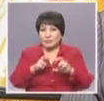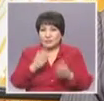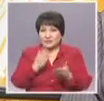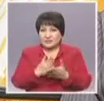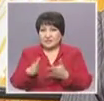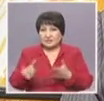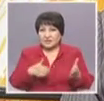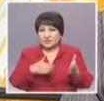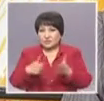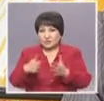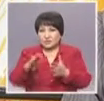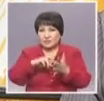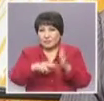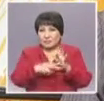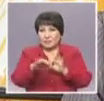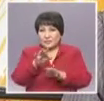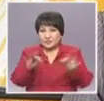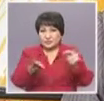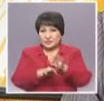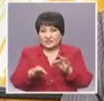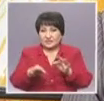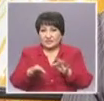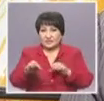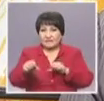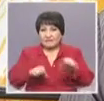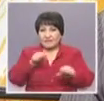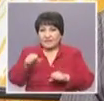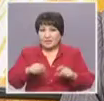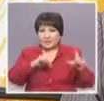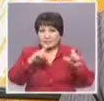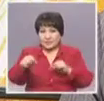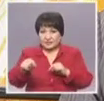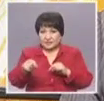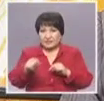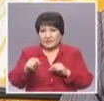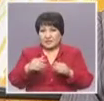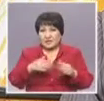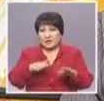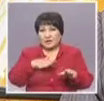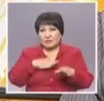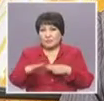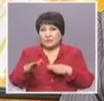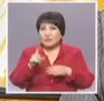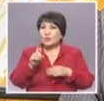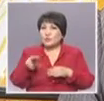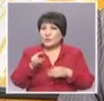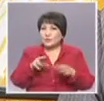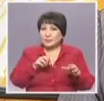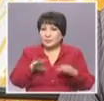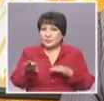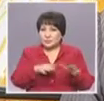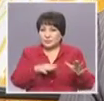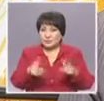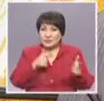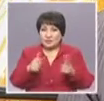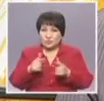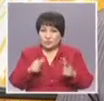да, идет полным ходом подготовка к этому велопробегу,